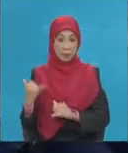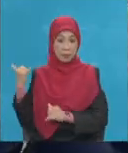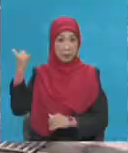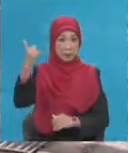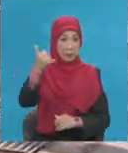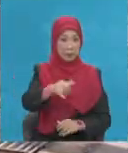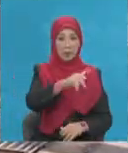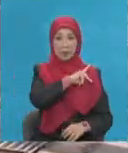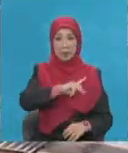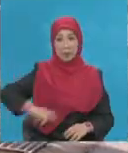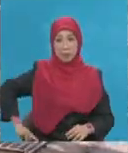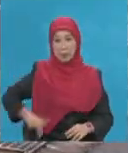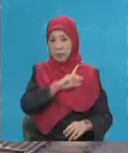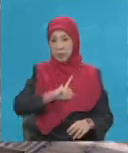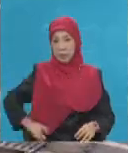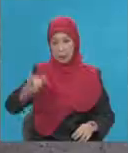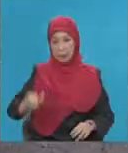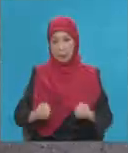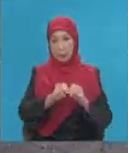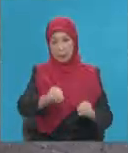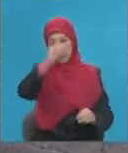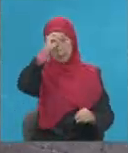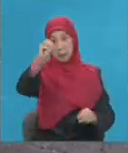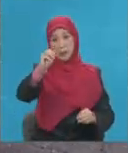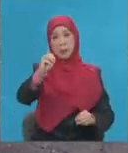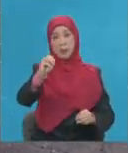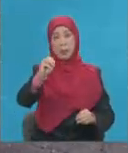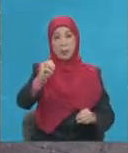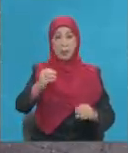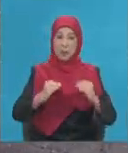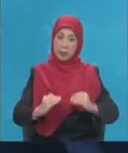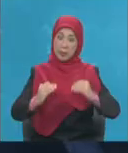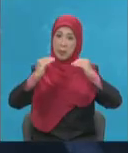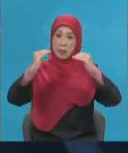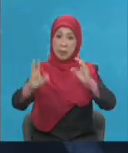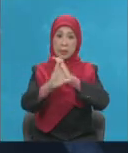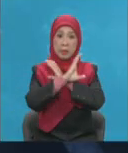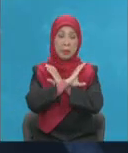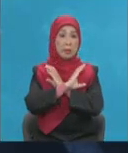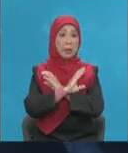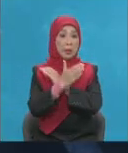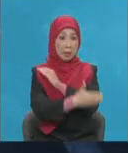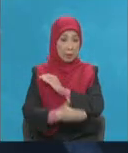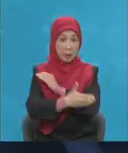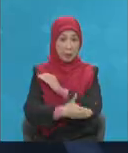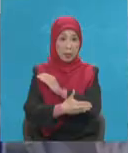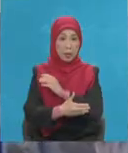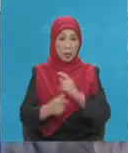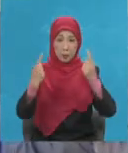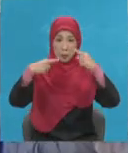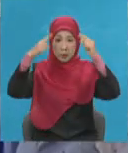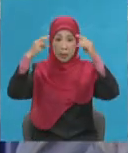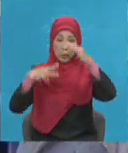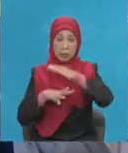Keberangkatan Kebawah Duli Yang Maha Mulia ke upacara ini meningkatkan lagi patriotisme rakyat dan penduduk di negara ini bagi